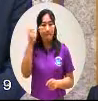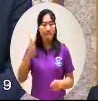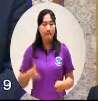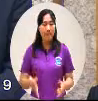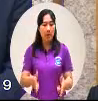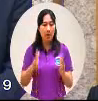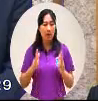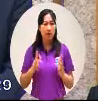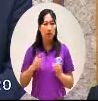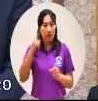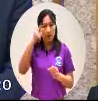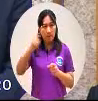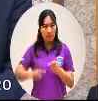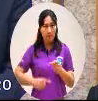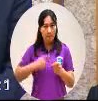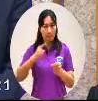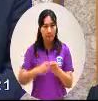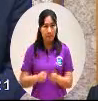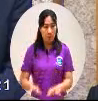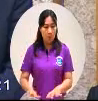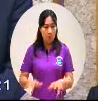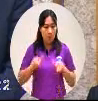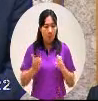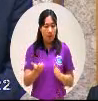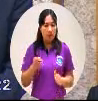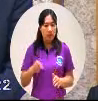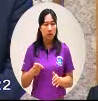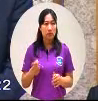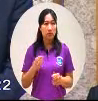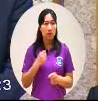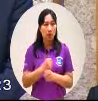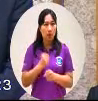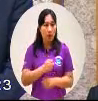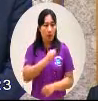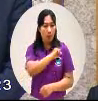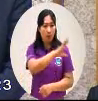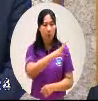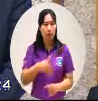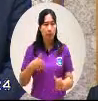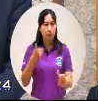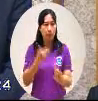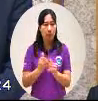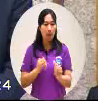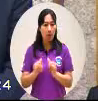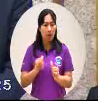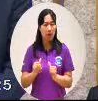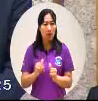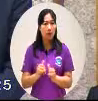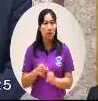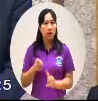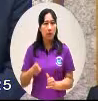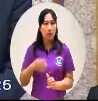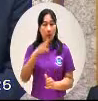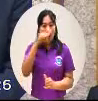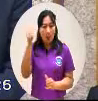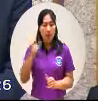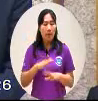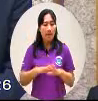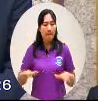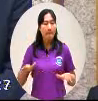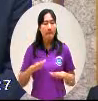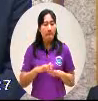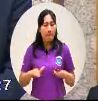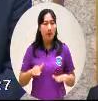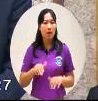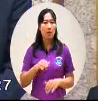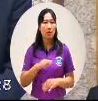之前呢，要全部能够完成，那提供我们市民一个回家的安全的路。那第二件比较重要的是，我